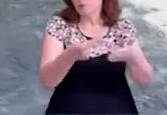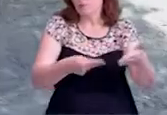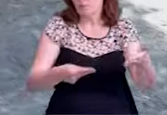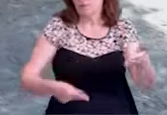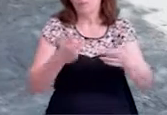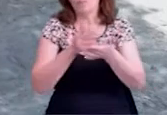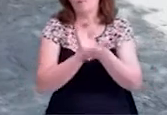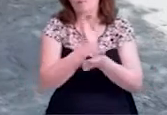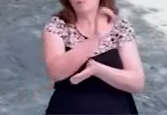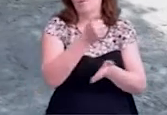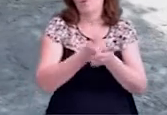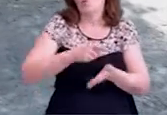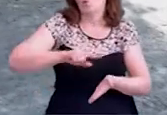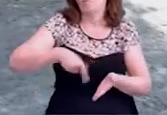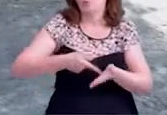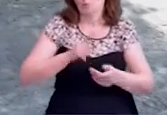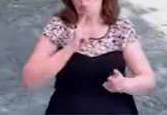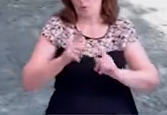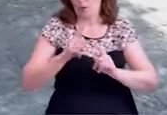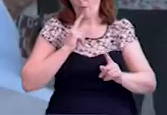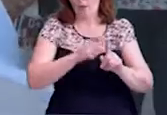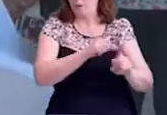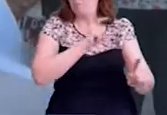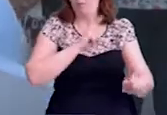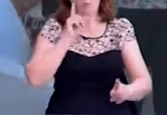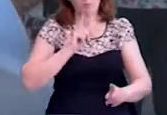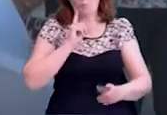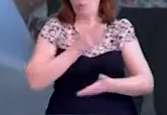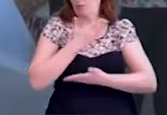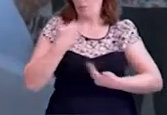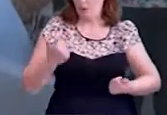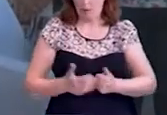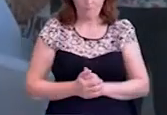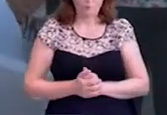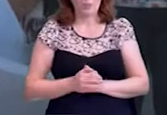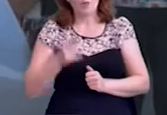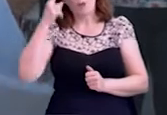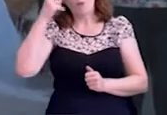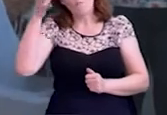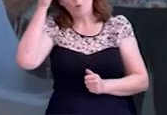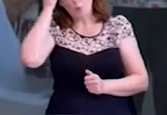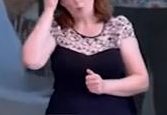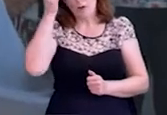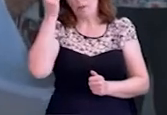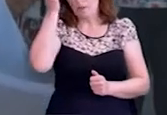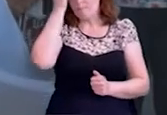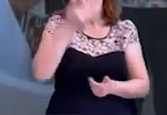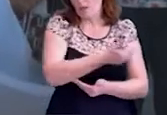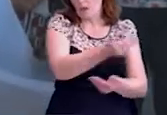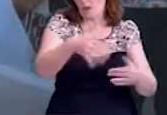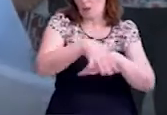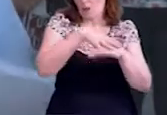Відповіді поки не отримали, сказала Катерина Денькова. По-перше, врахування думки громадськості,